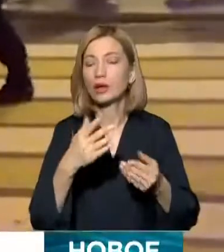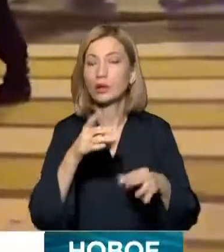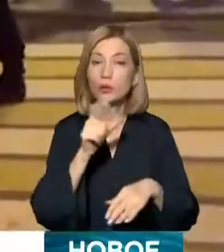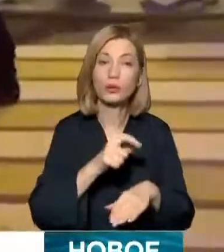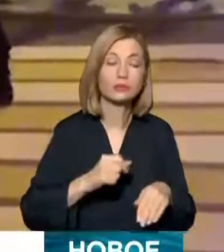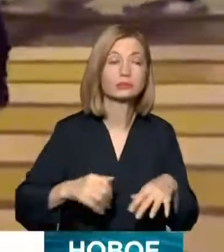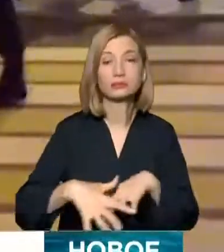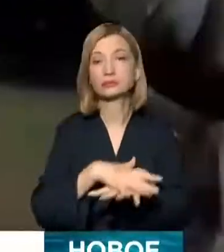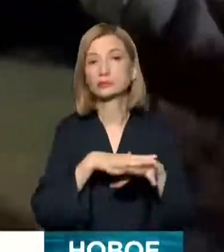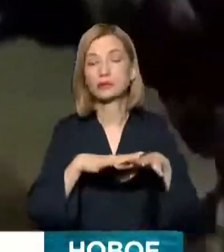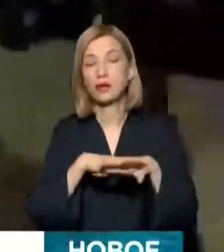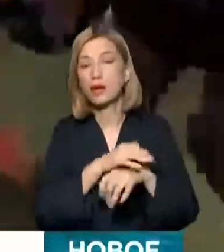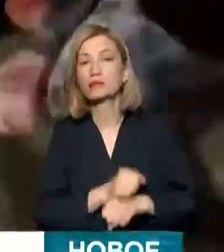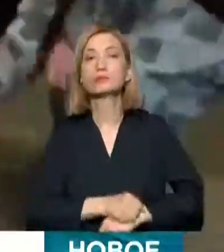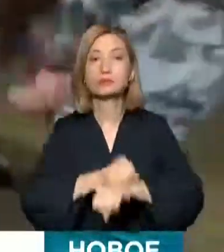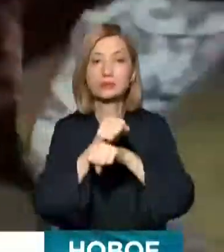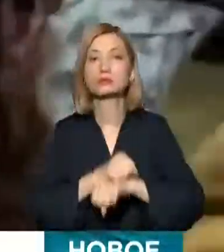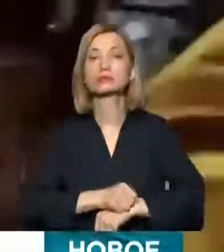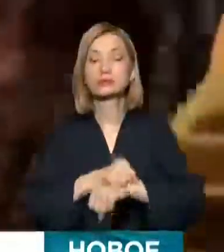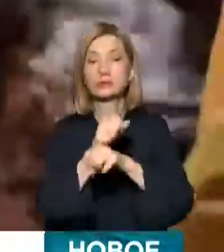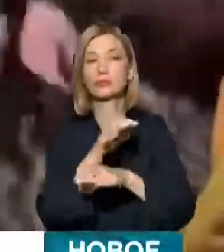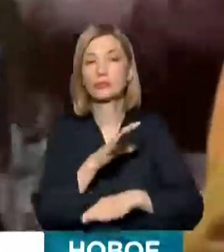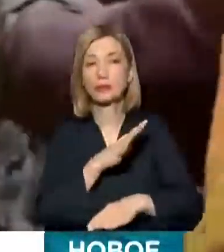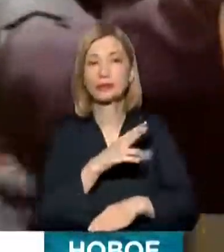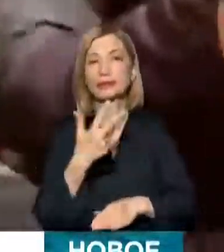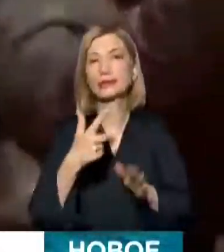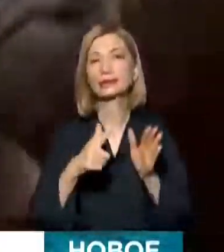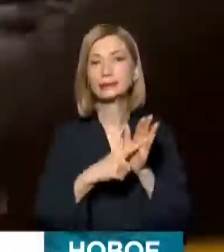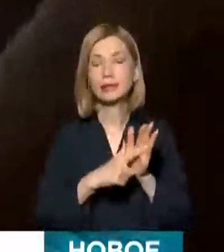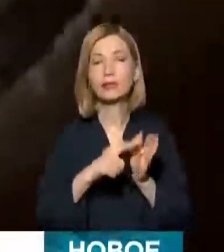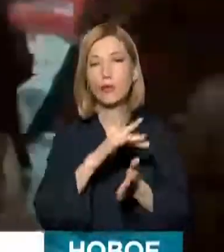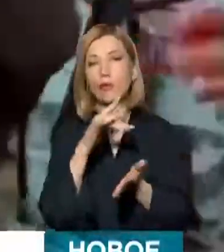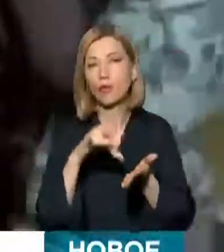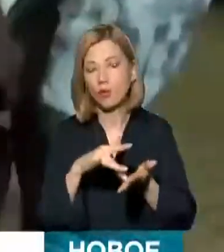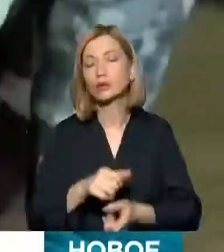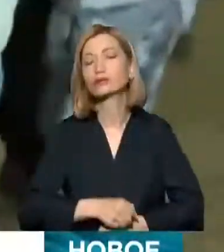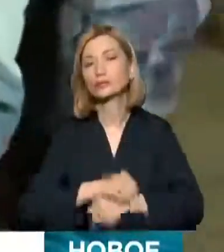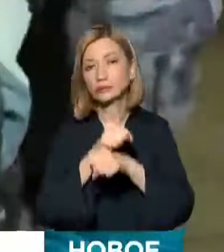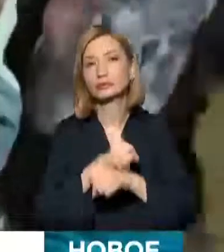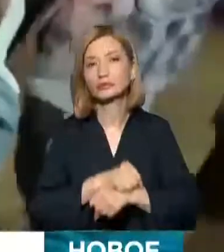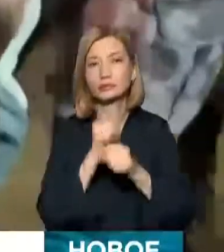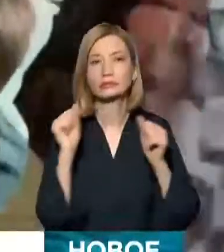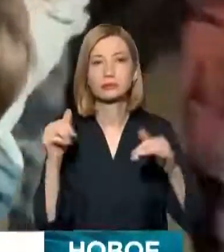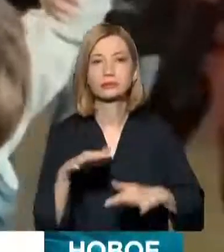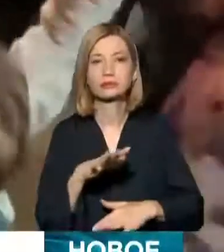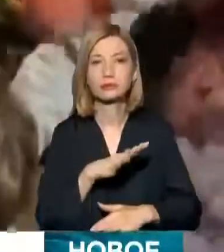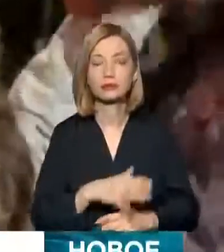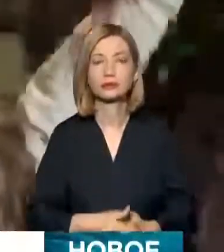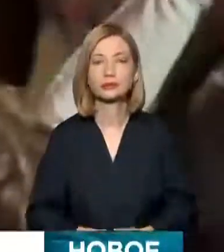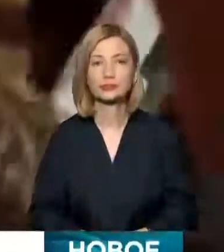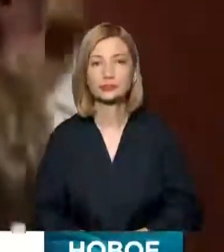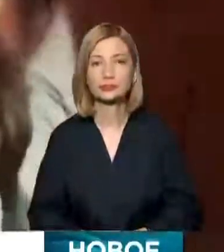России прошли митинги. Пошел! Пошел, говорю! Взяли! Раз, два, три!